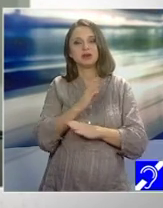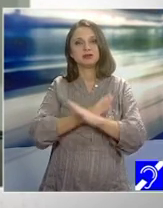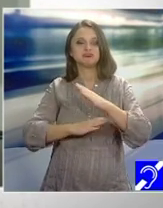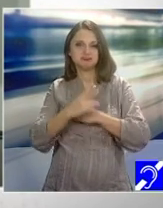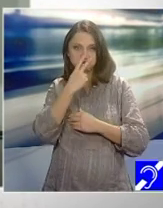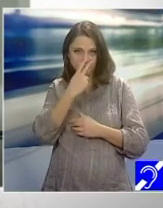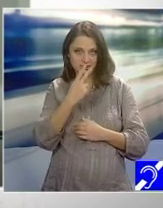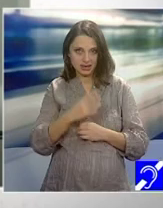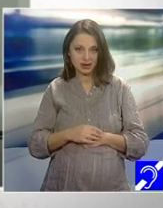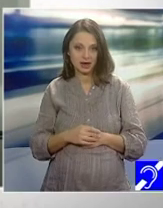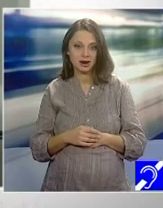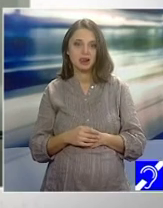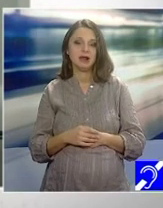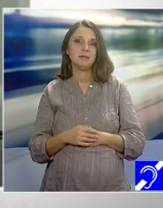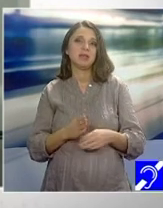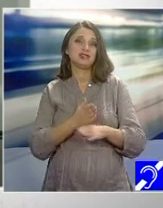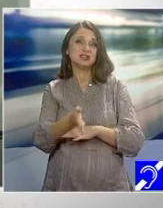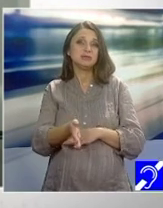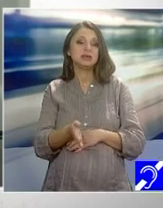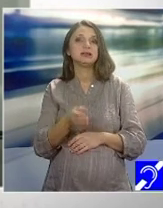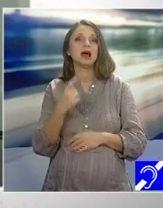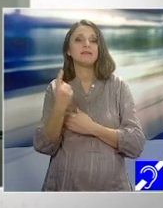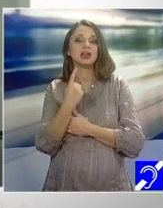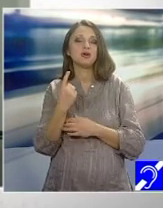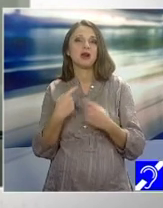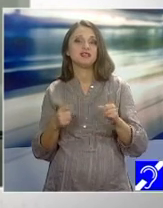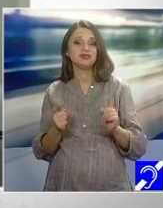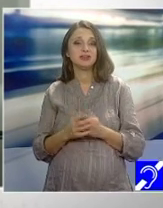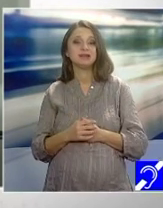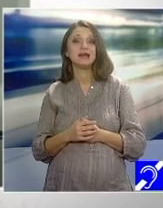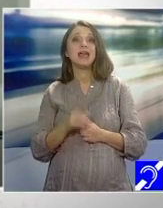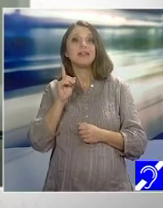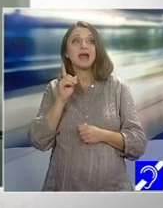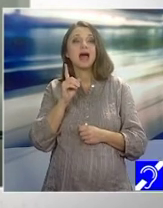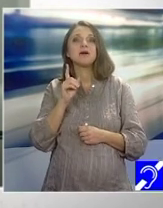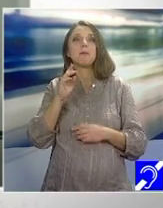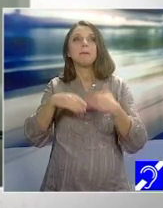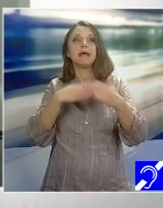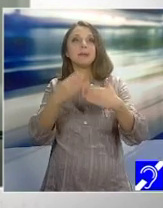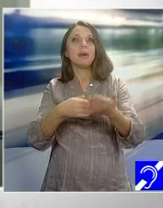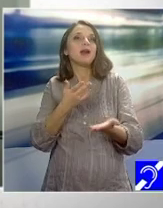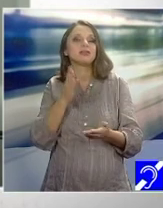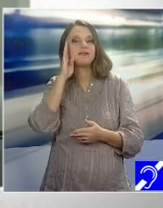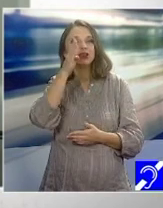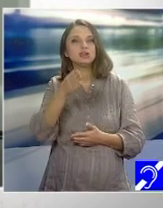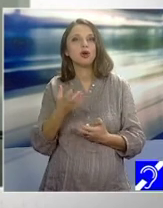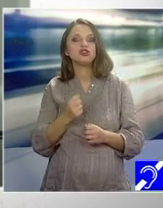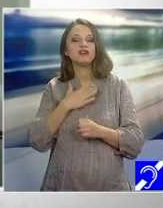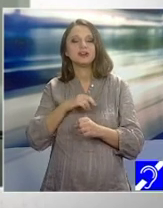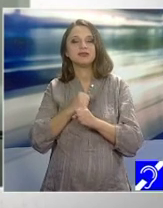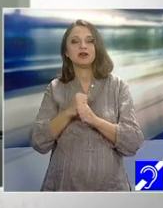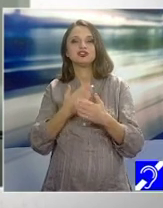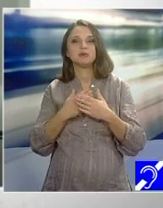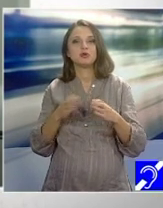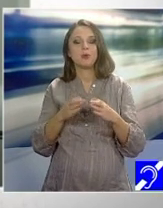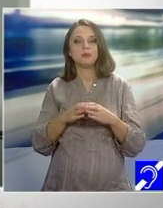oraș și nu numai, pentru că vorbim de foarte multe proiecte frumoase. Ce vă propuneți să faceți mai departe pentru comunitatea persoanelor cu deficiențe de vedere